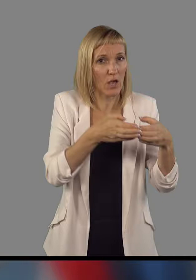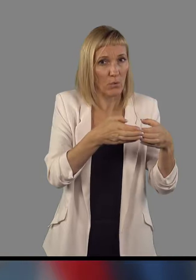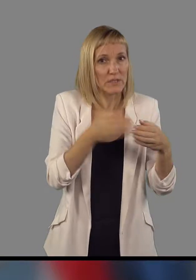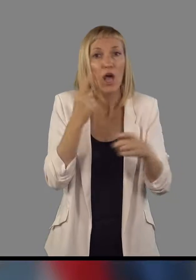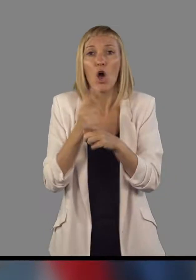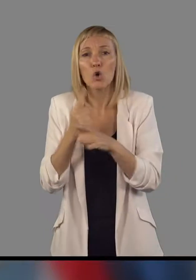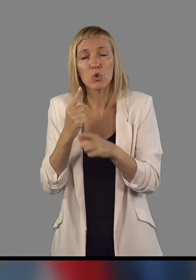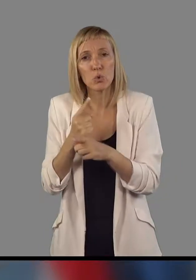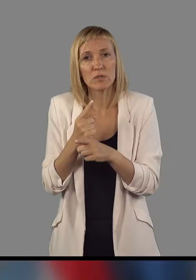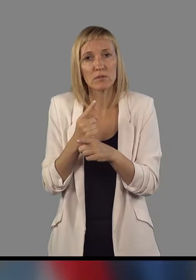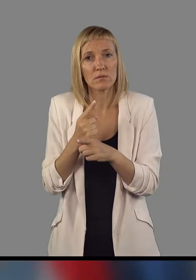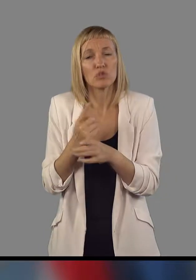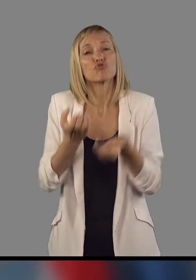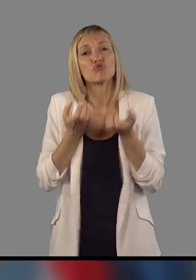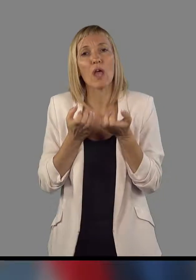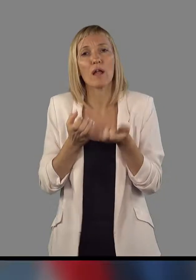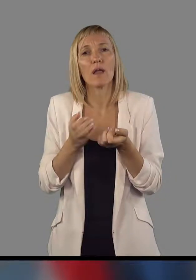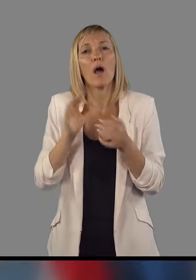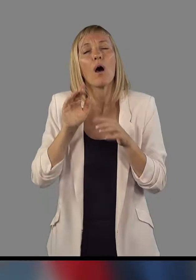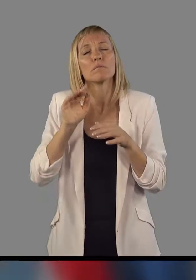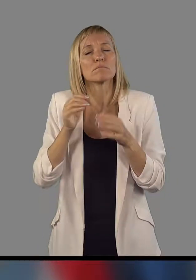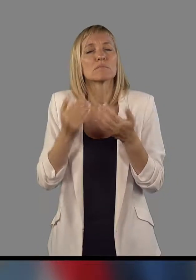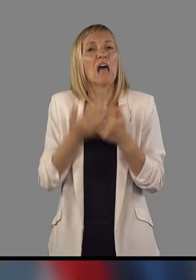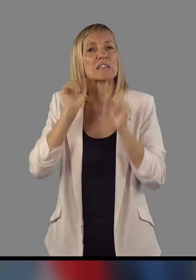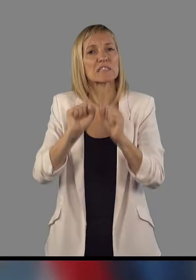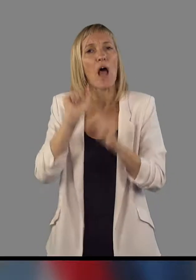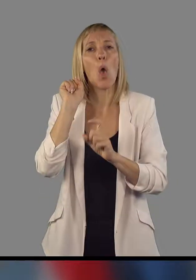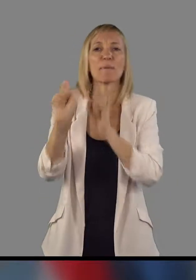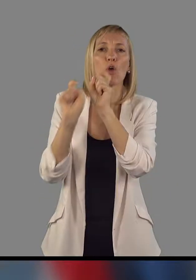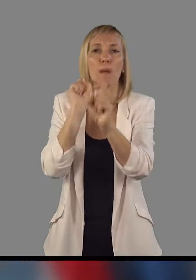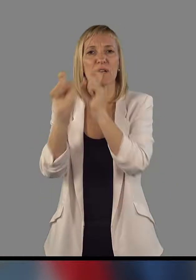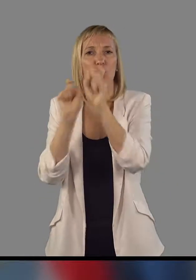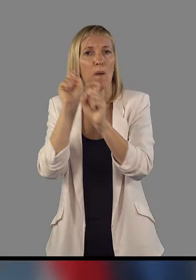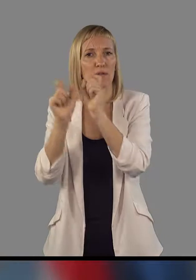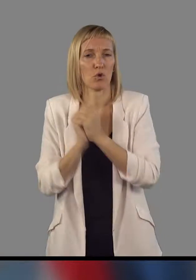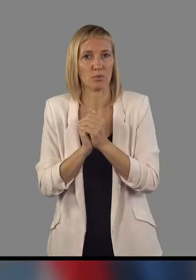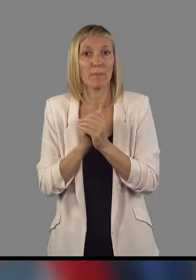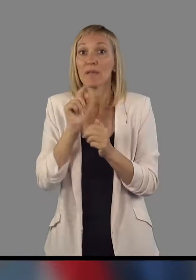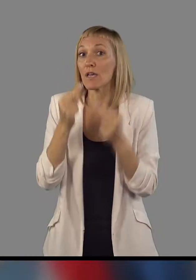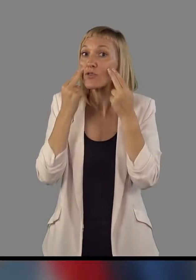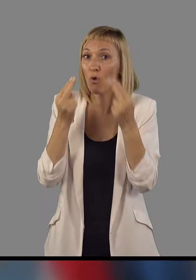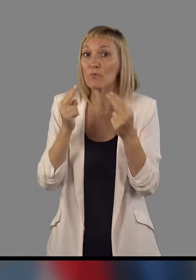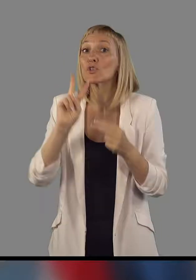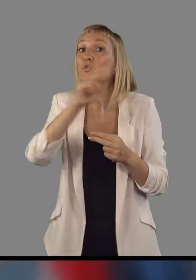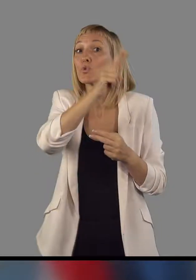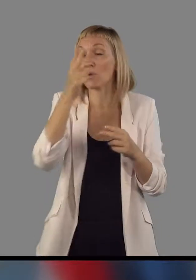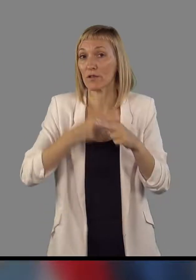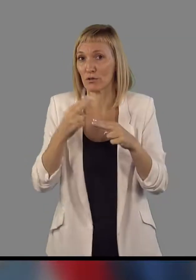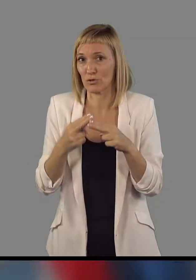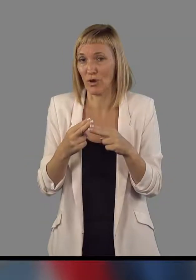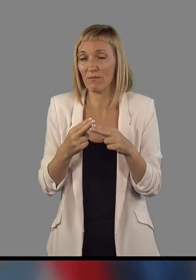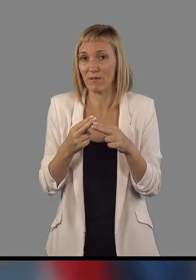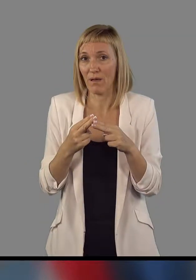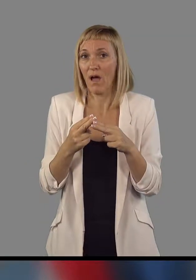komisije, kot tudi težnje po nenehnem pritoževanju. In tako kaže praksa v